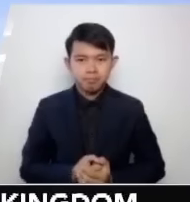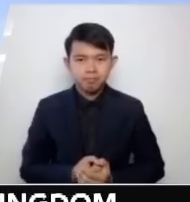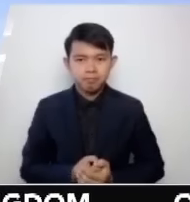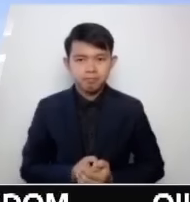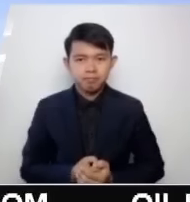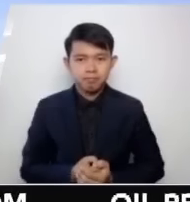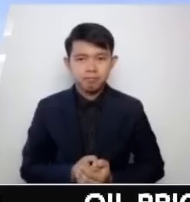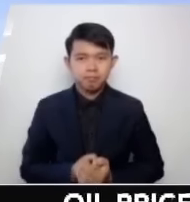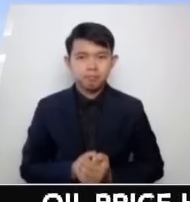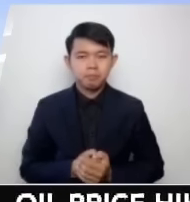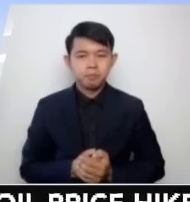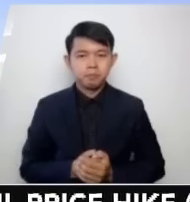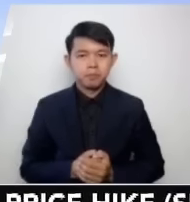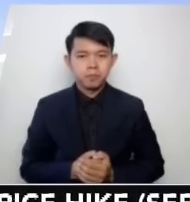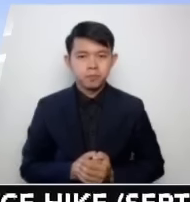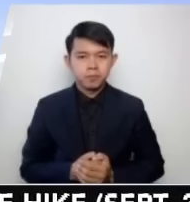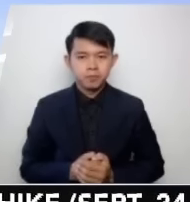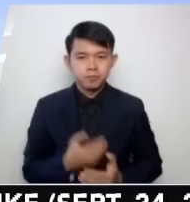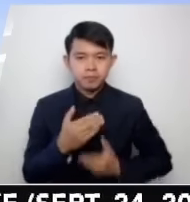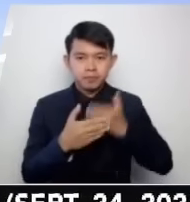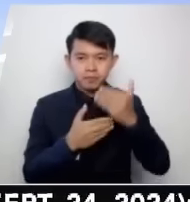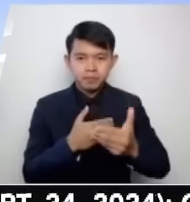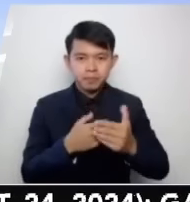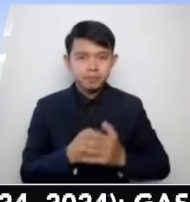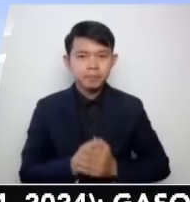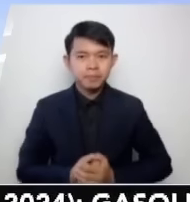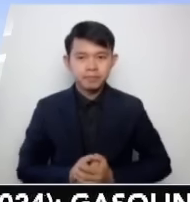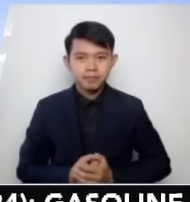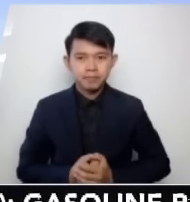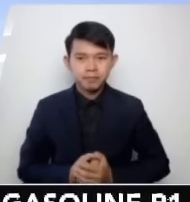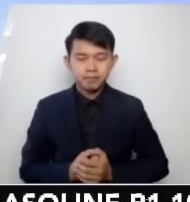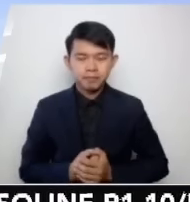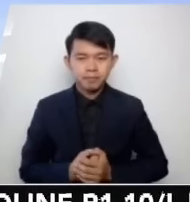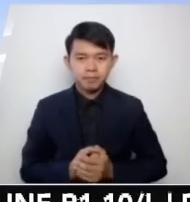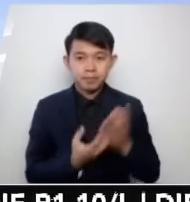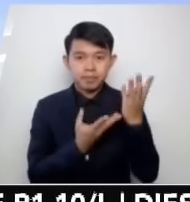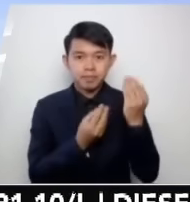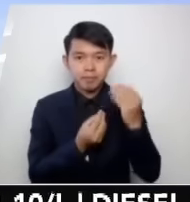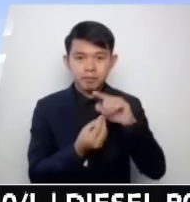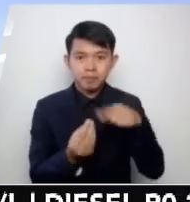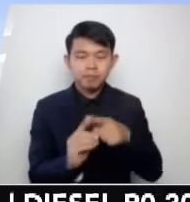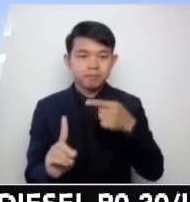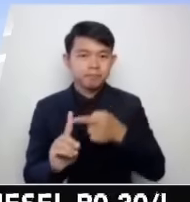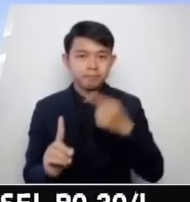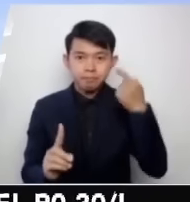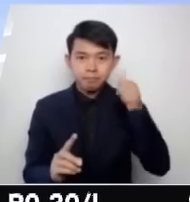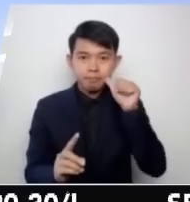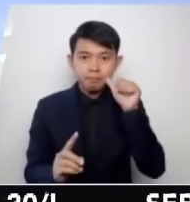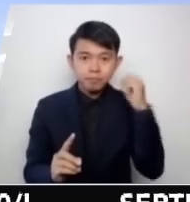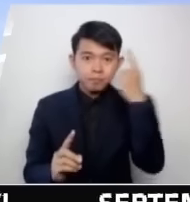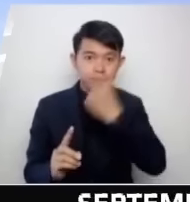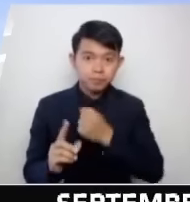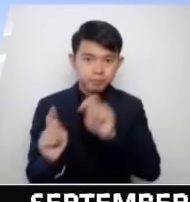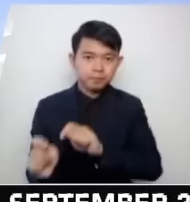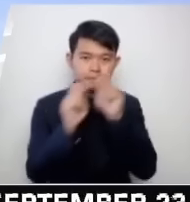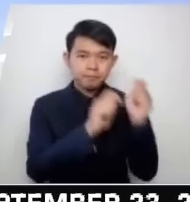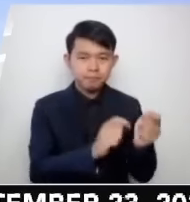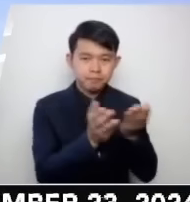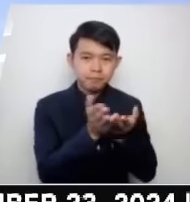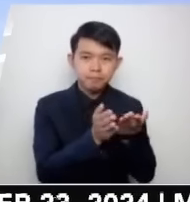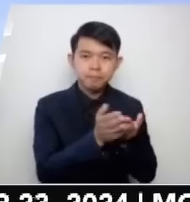Kuha tayo ng iba pang detalye tungkol sa paglilipat kay dating Mayor Alice Guo sa Pasig City Jail. May ulat on the spot si Mark Makalalad